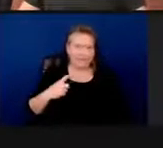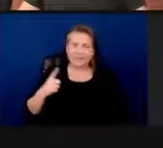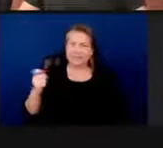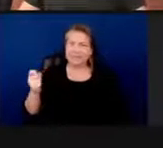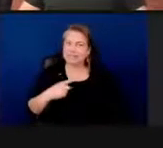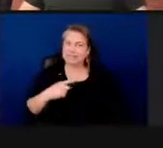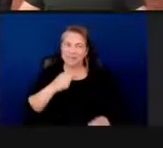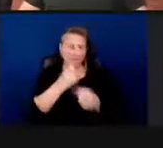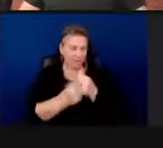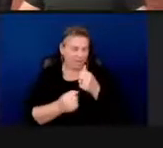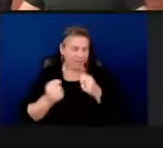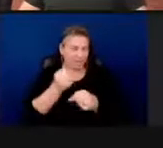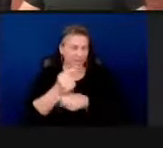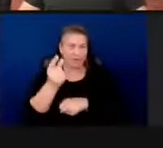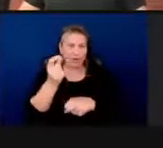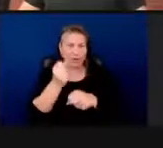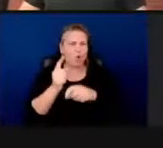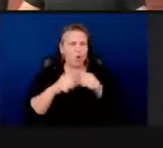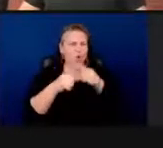Tunaona kuwa